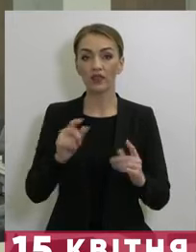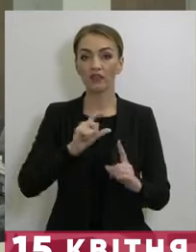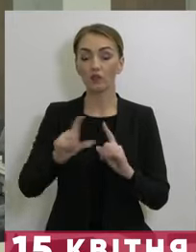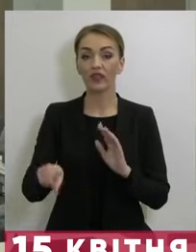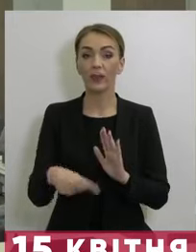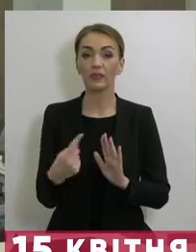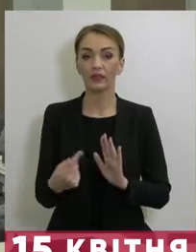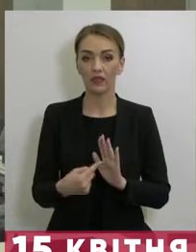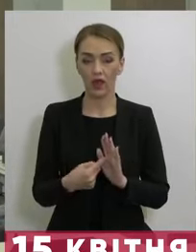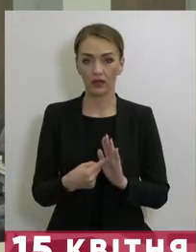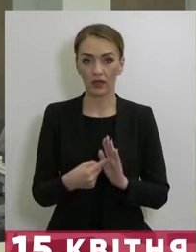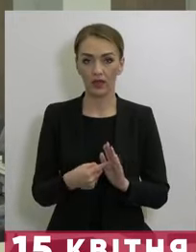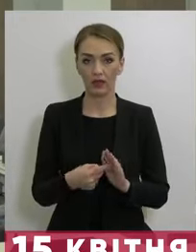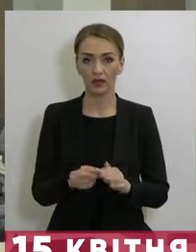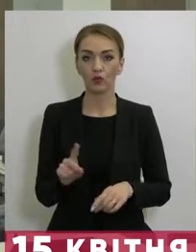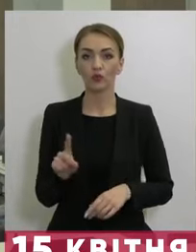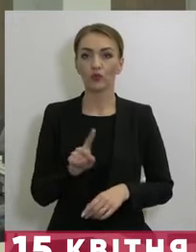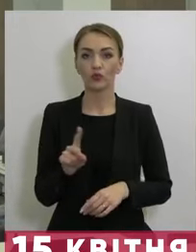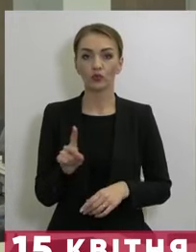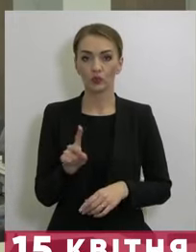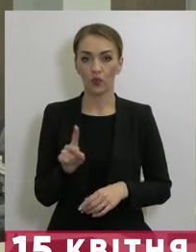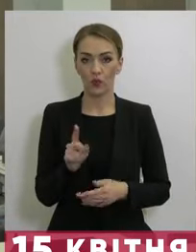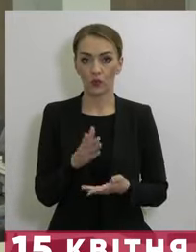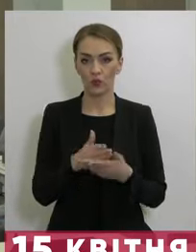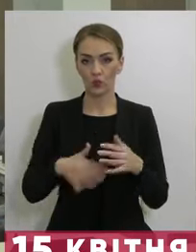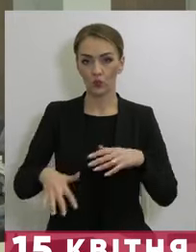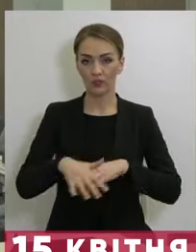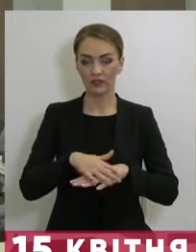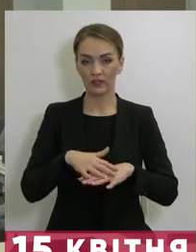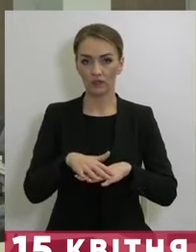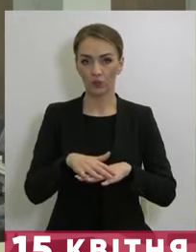питання, що хвилюють сьогодні суспільство.